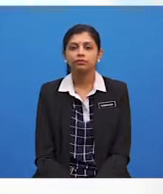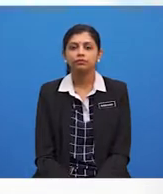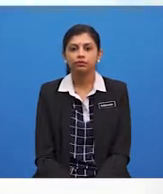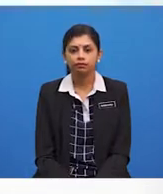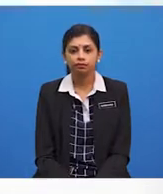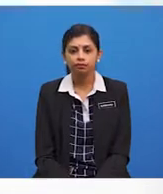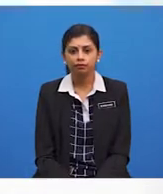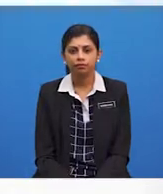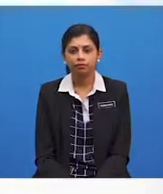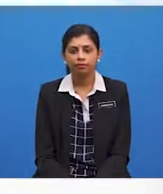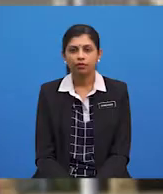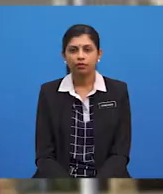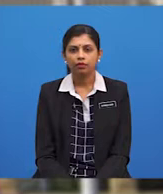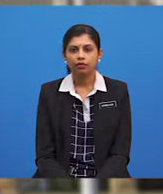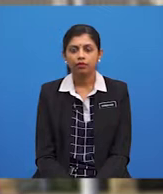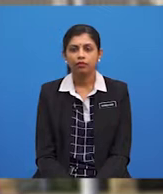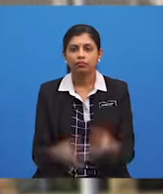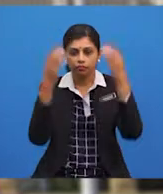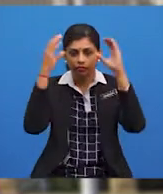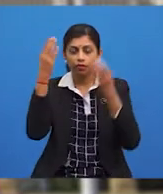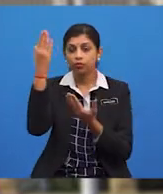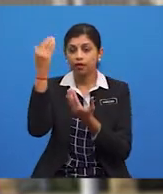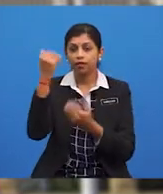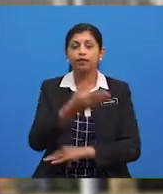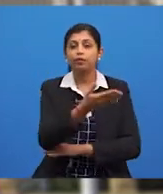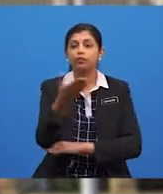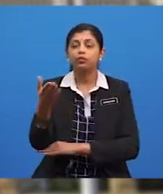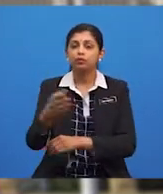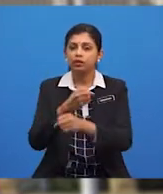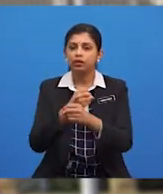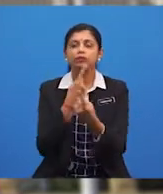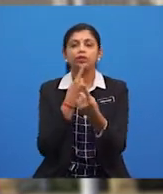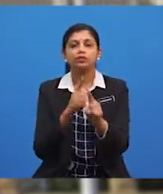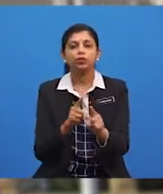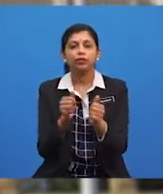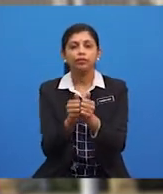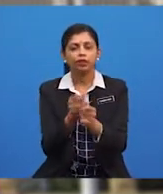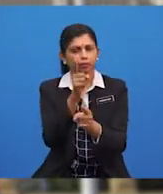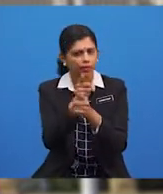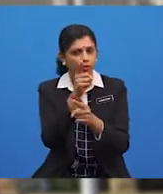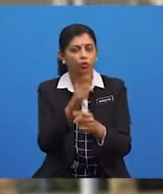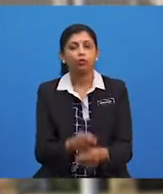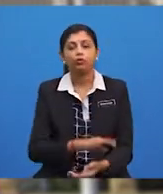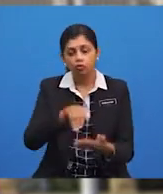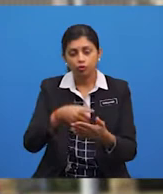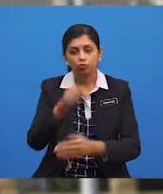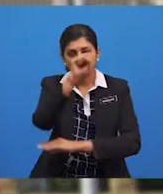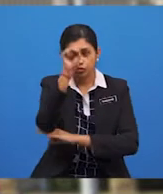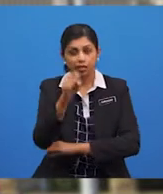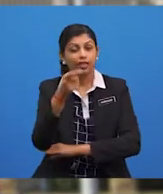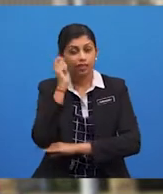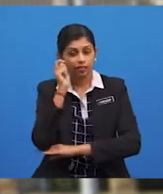jenis undang-undang. Cikgu harap semua pelajar dapat menjawab dengan tepat semua soalan